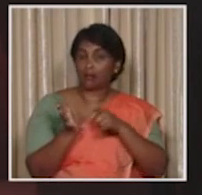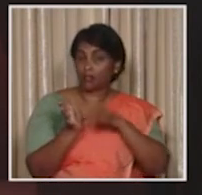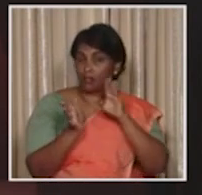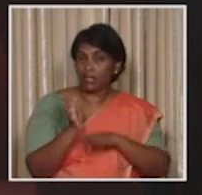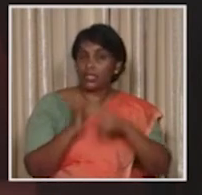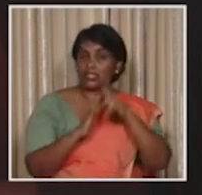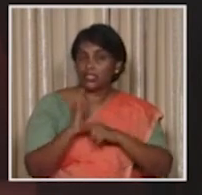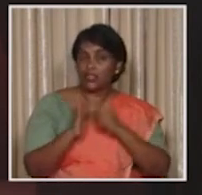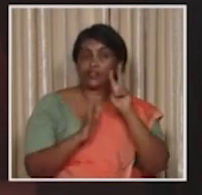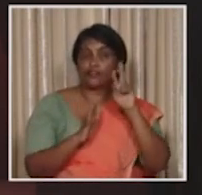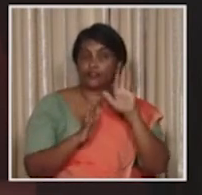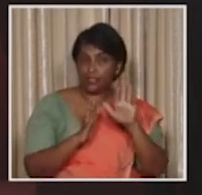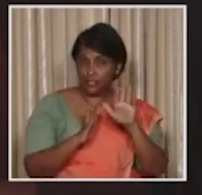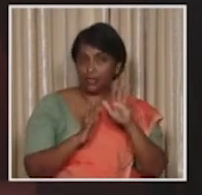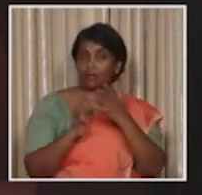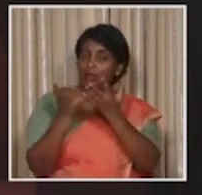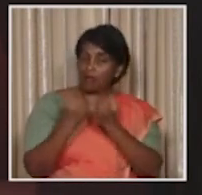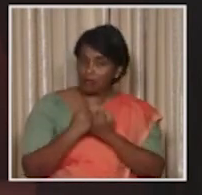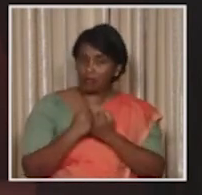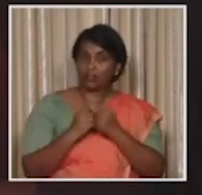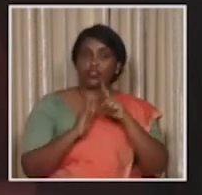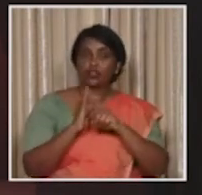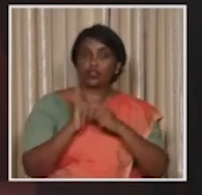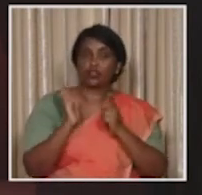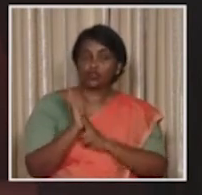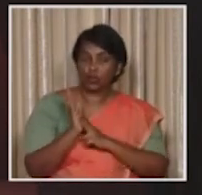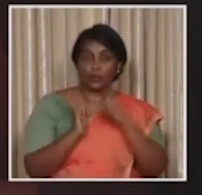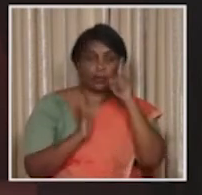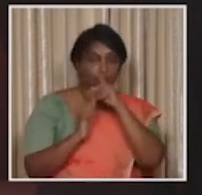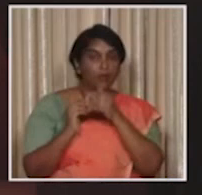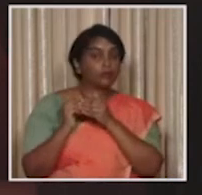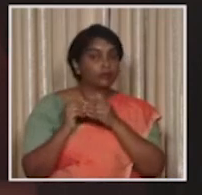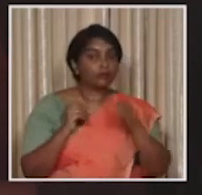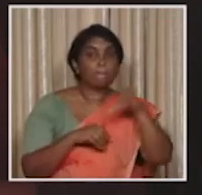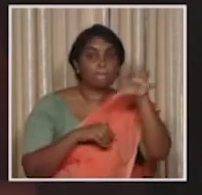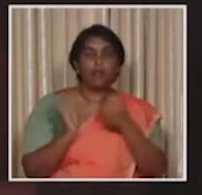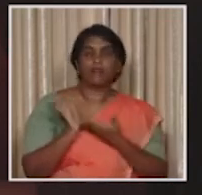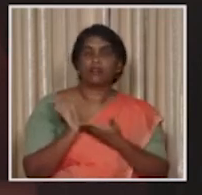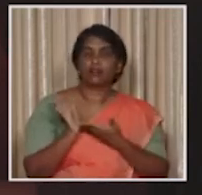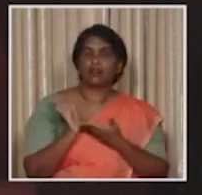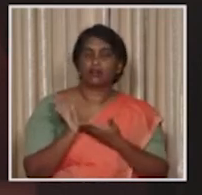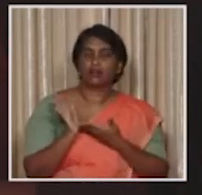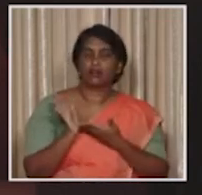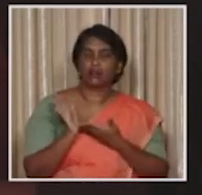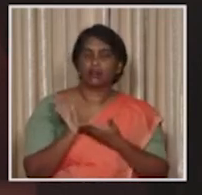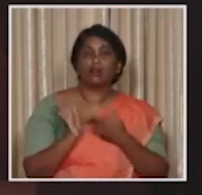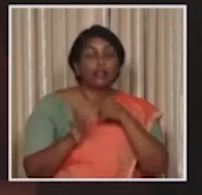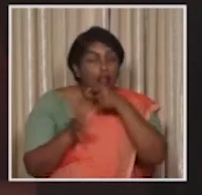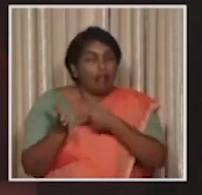ජනවාරි 29 වෙනිදා විඩ්‍රෝ කරලා ජූනි මාසේ වෙනකනුත් පාවිච්චි කරනවා. ඒකයි